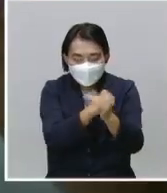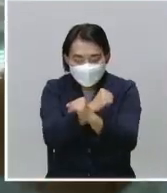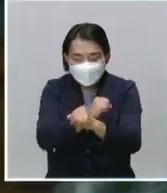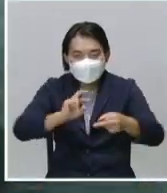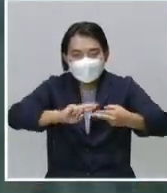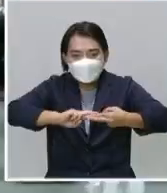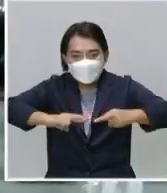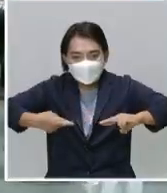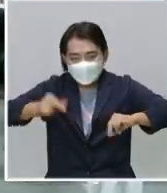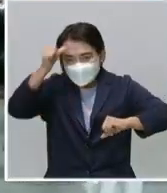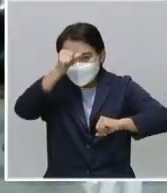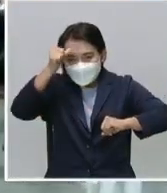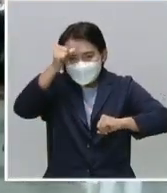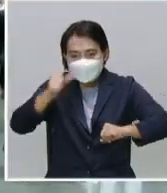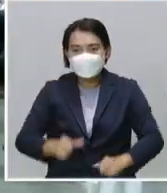ครับ